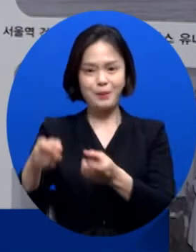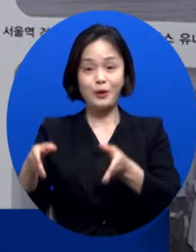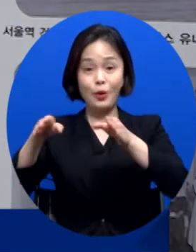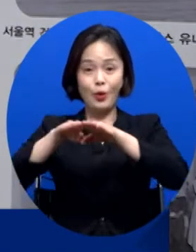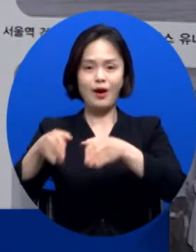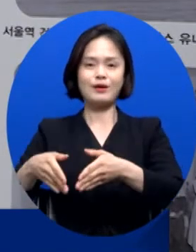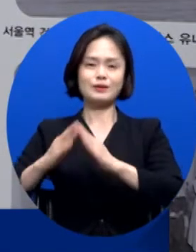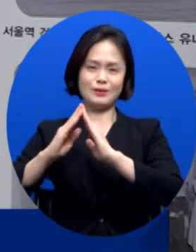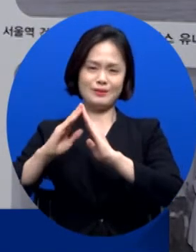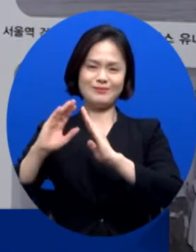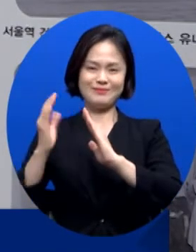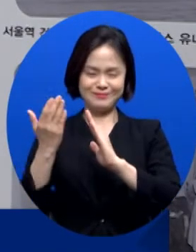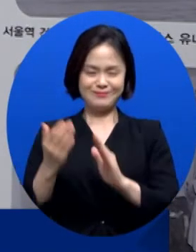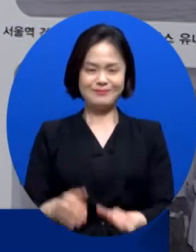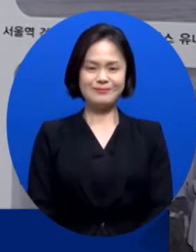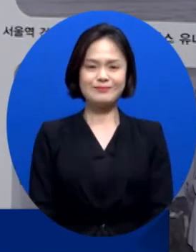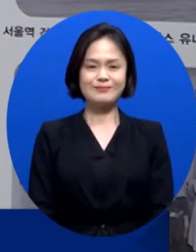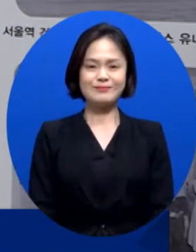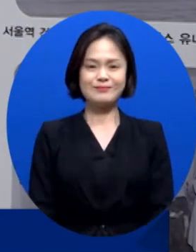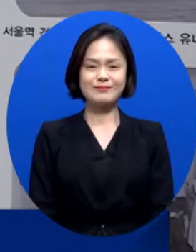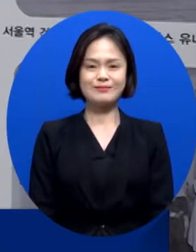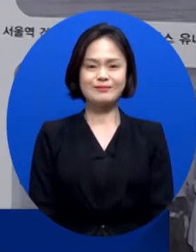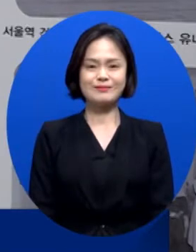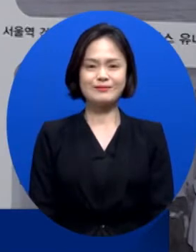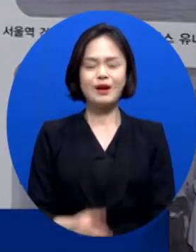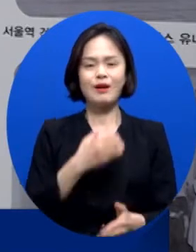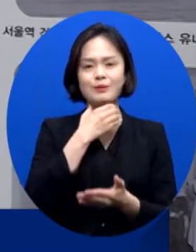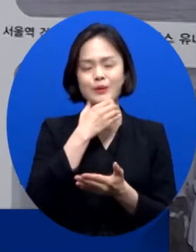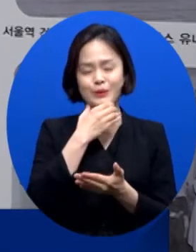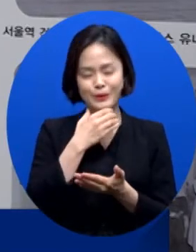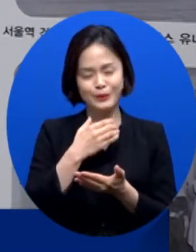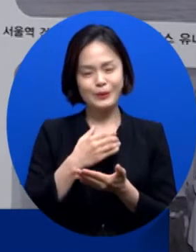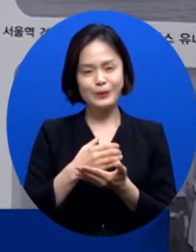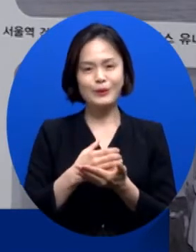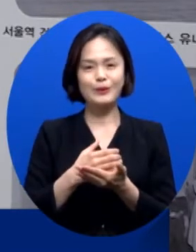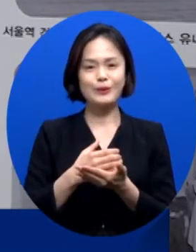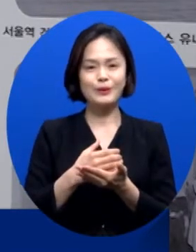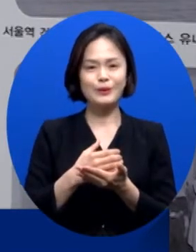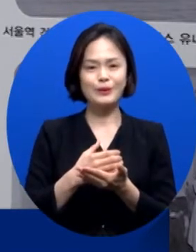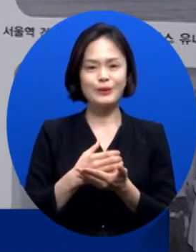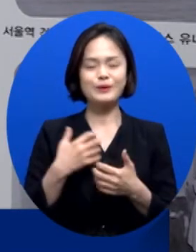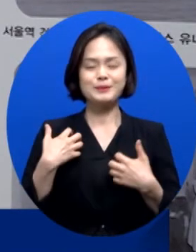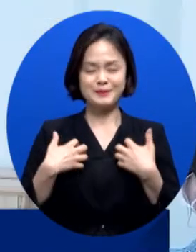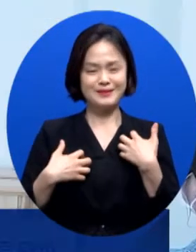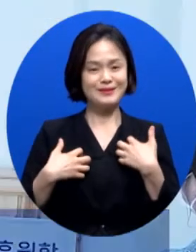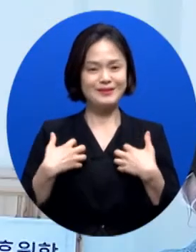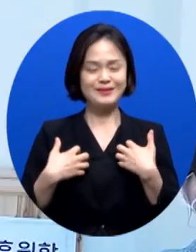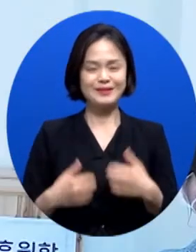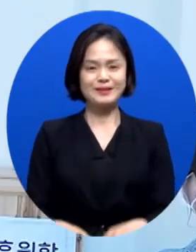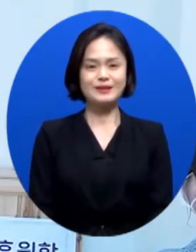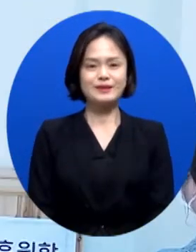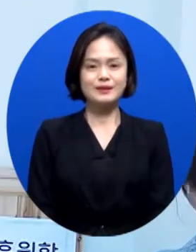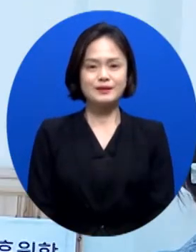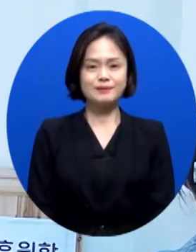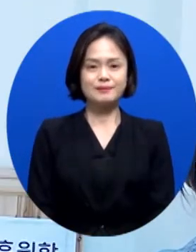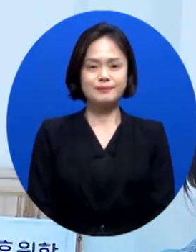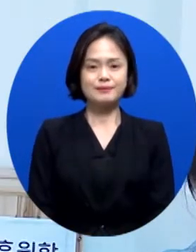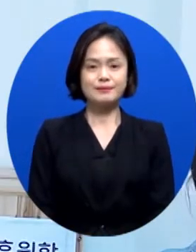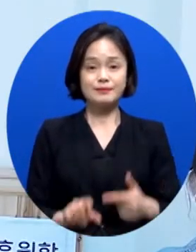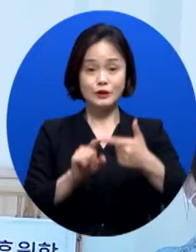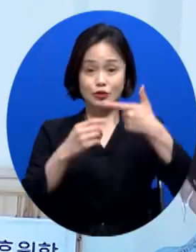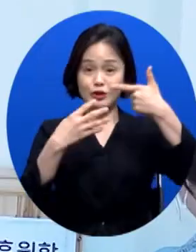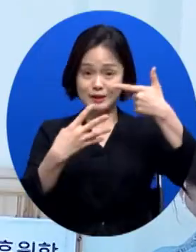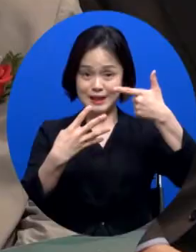이렇게 설립을 하게 됐습니다. 굉장히 관계가 무량하고 기쁘게 생각합니다. 지난 4일 문을